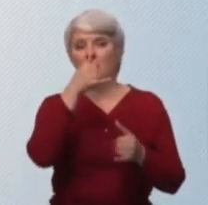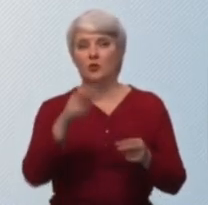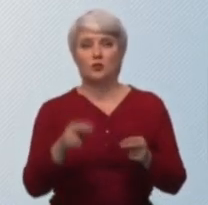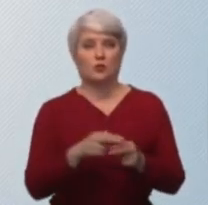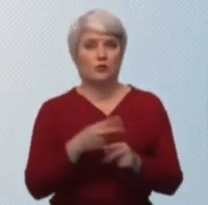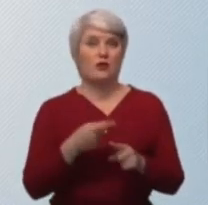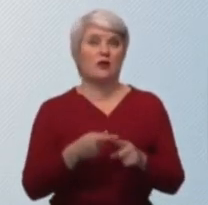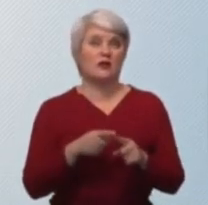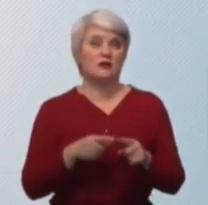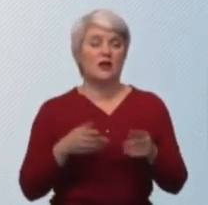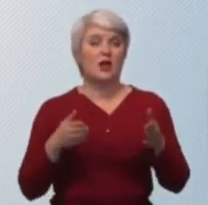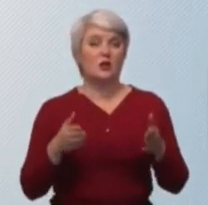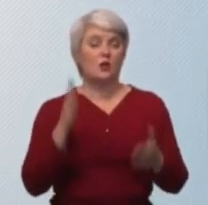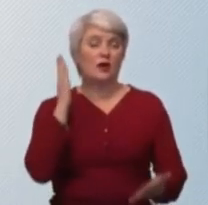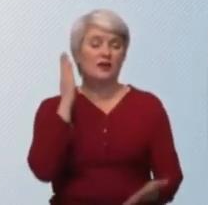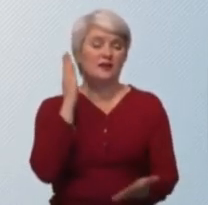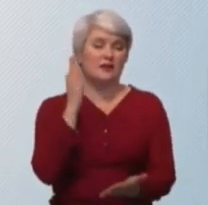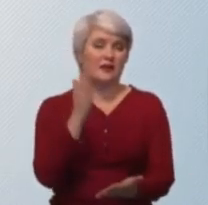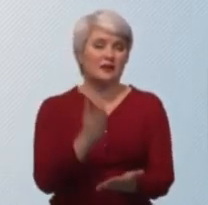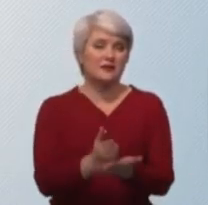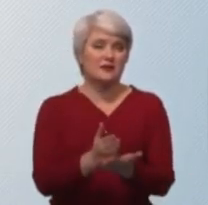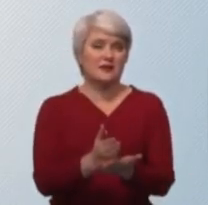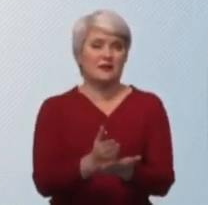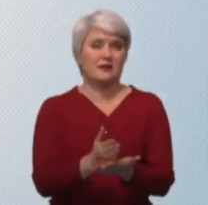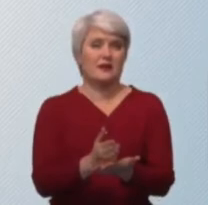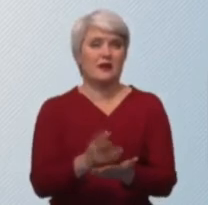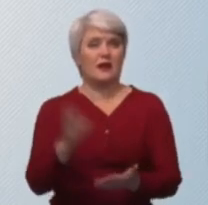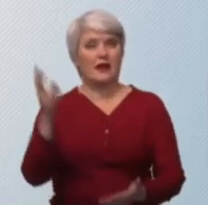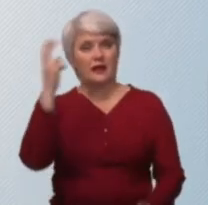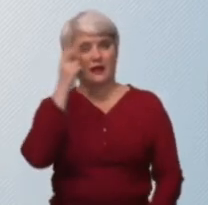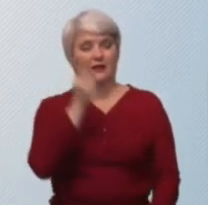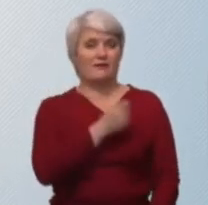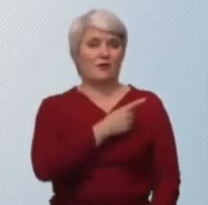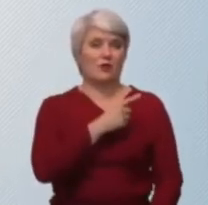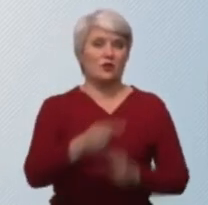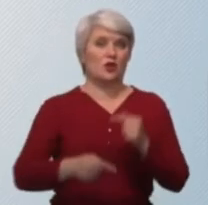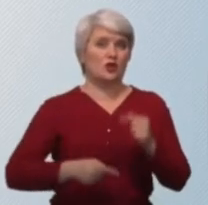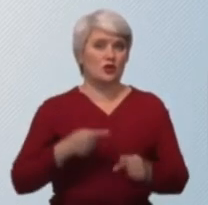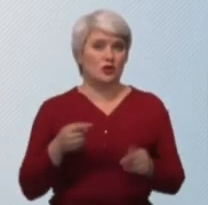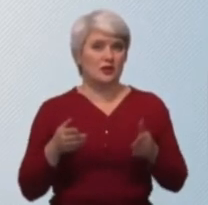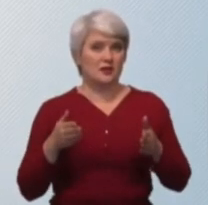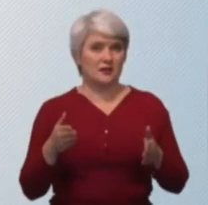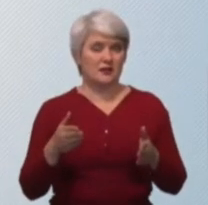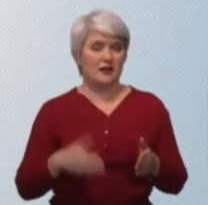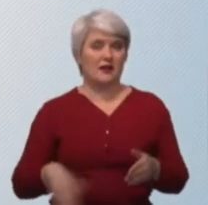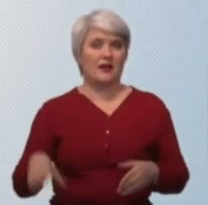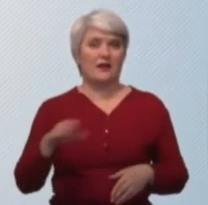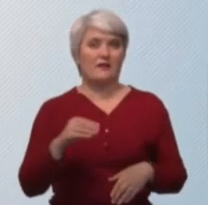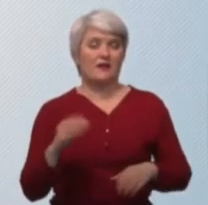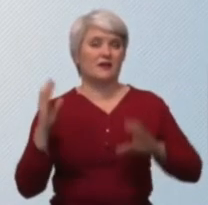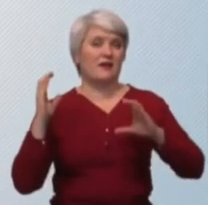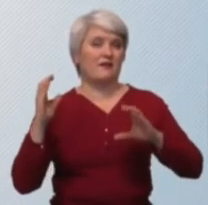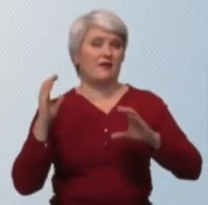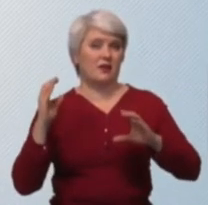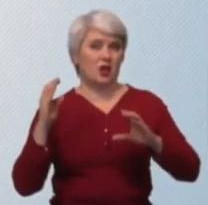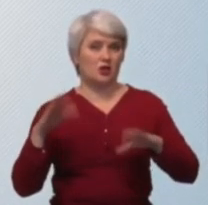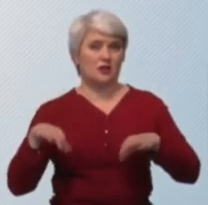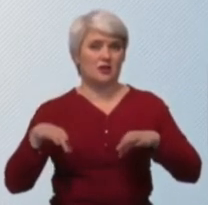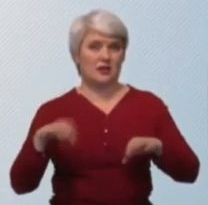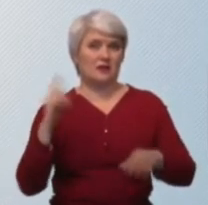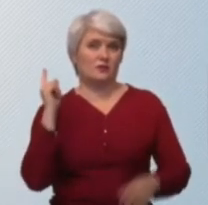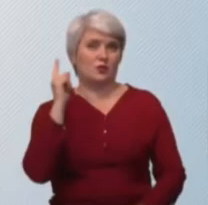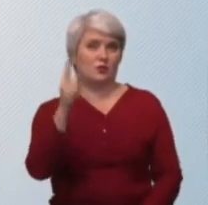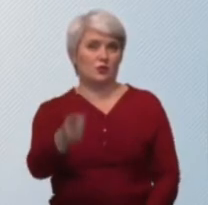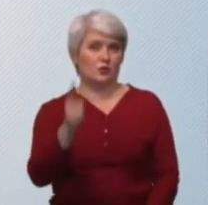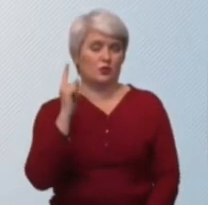є фактично транзитною, будемо так казати, Київ-Одеса. І через неї весь великовантажний транспорт курсує. Більш